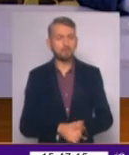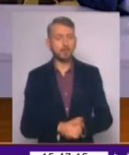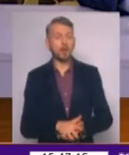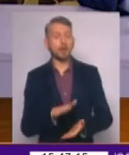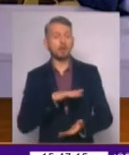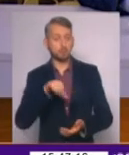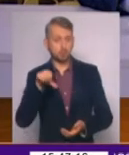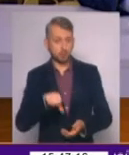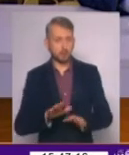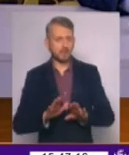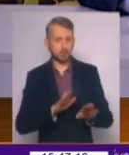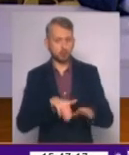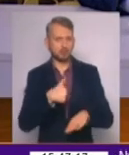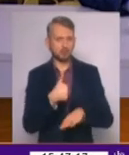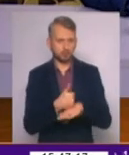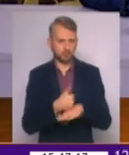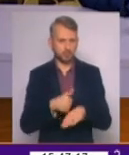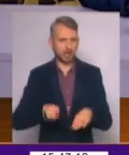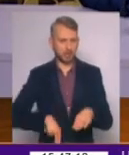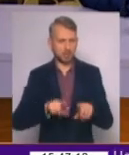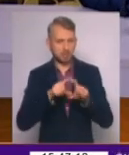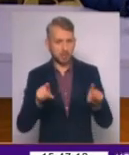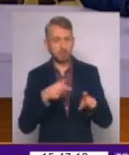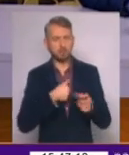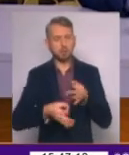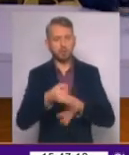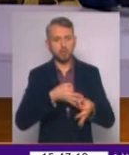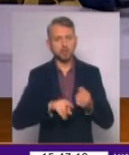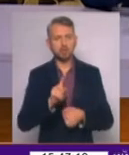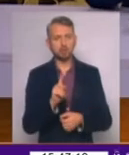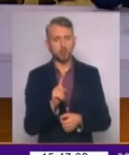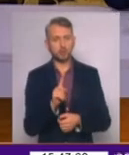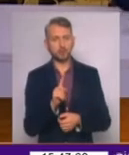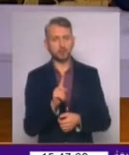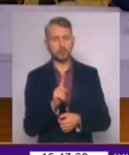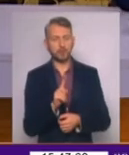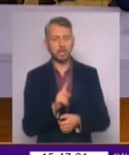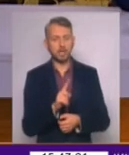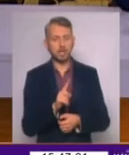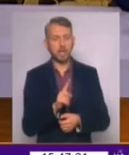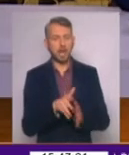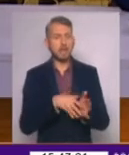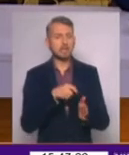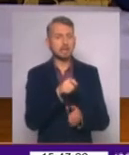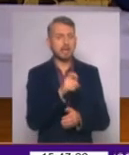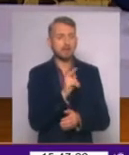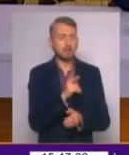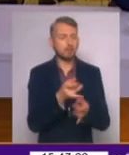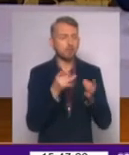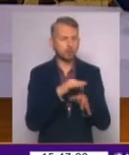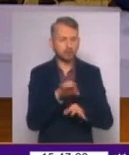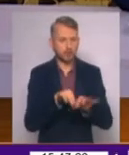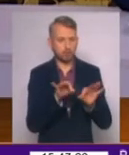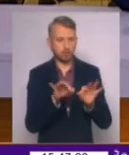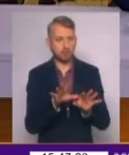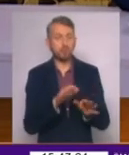Був присутній, да, заступник керівника департаменту. І ми говорили про те, що заявник дуже просту схему описав.